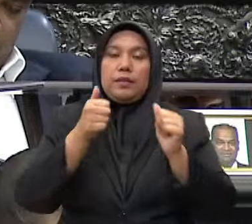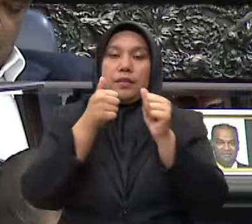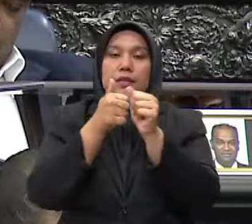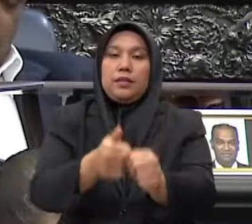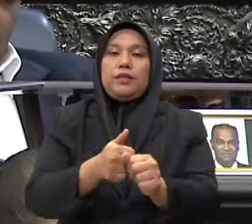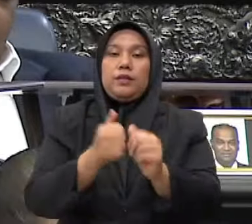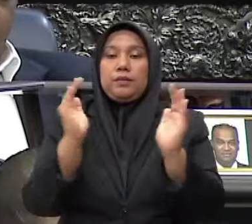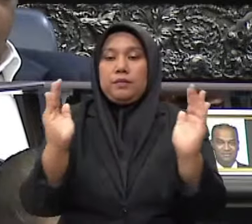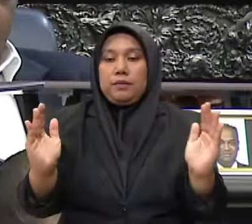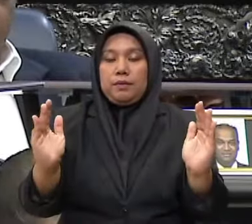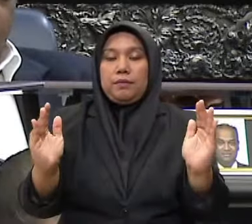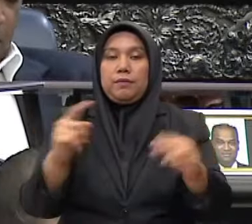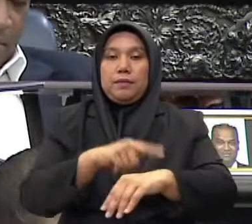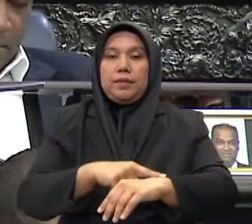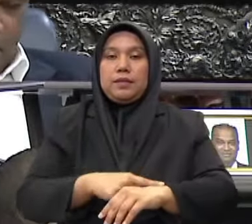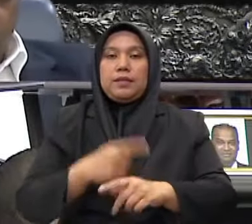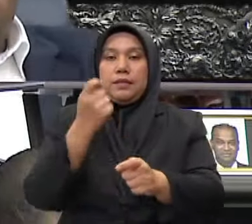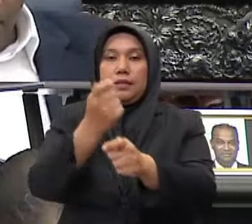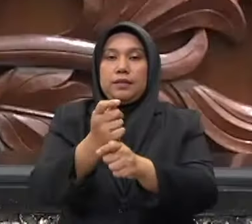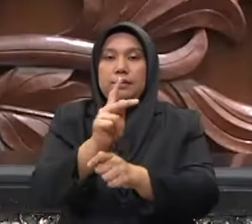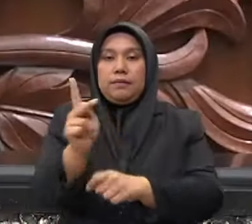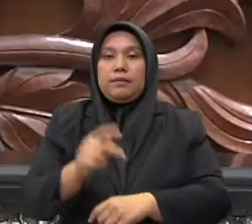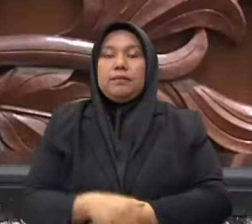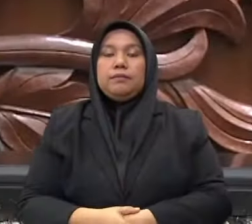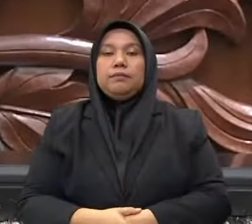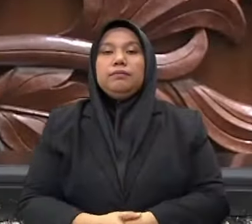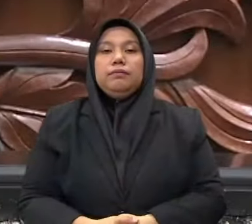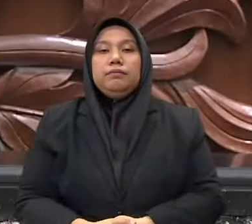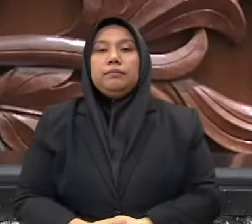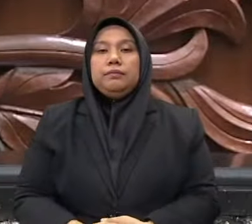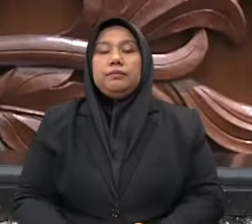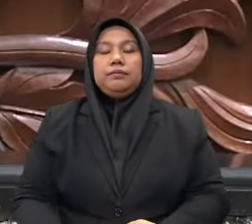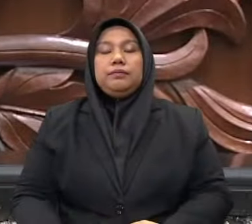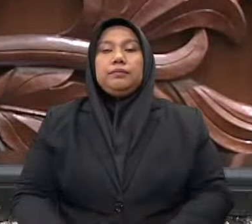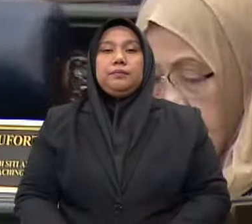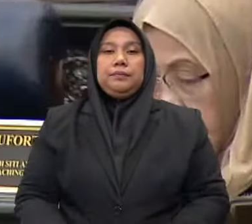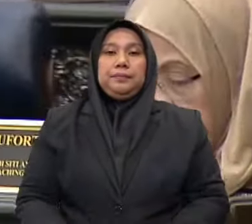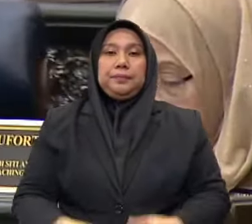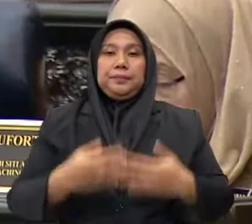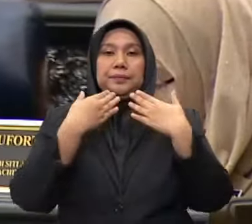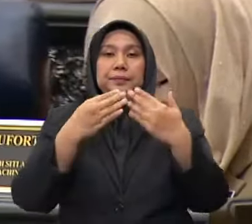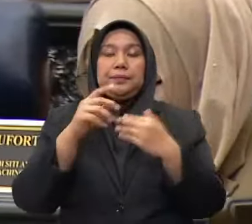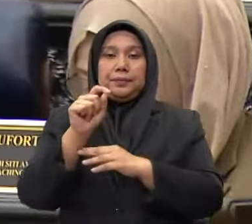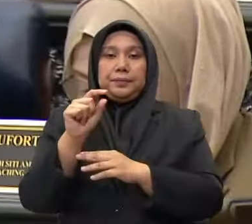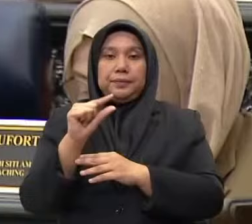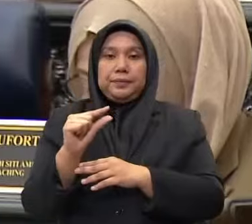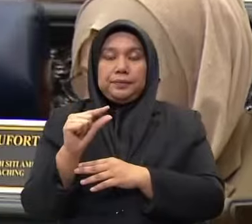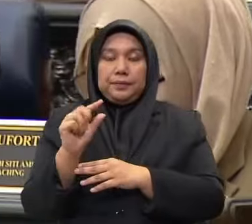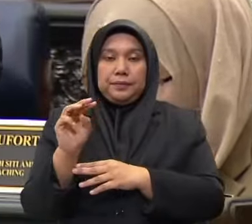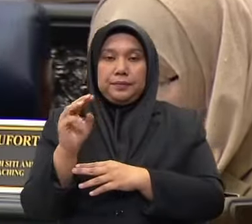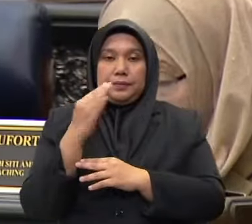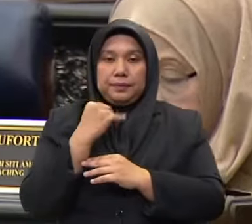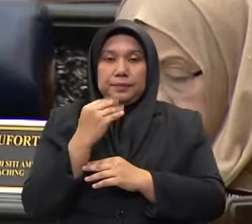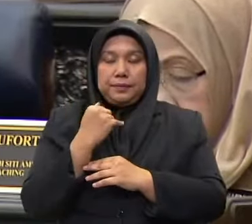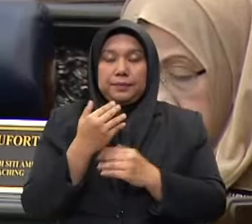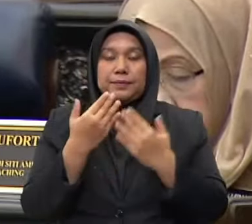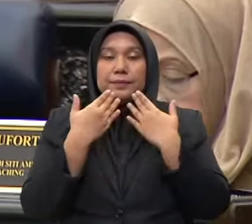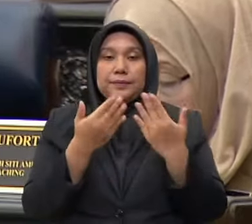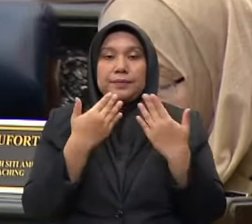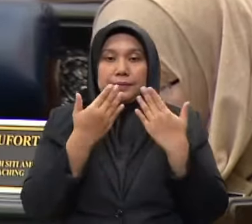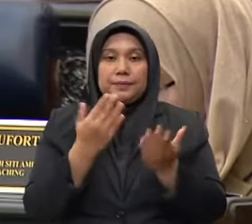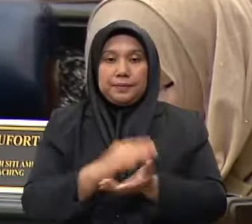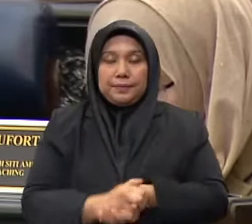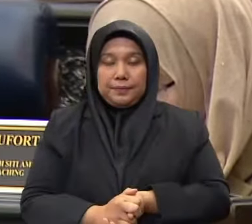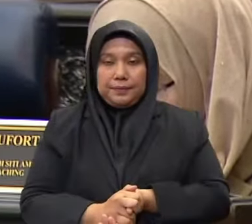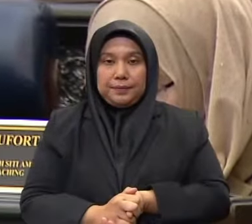yang ditetapkan Terima kasih sila tanya manis Terima kasih Tan Sri yang di-pertua Terima Kasih Sahabat saya timbalan